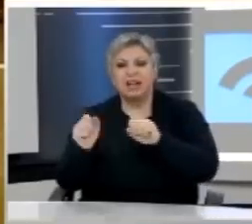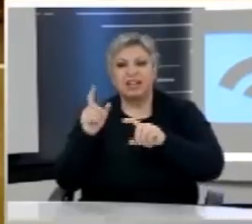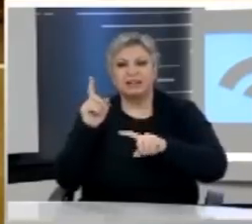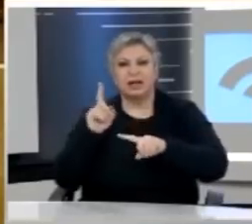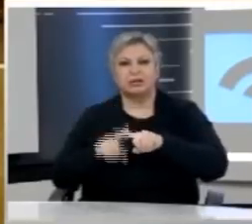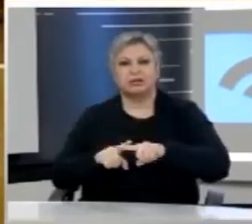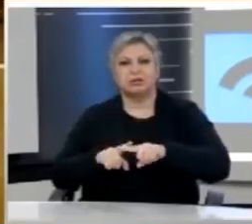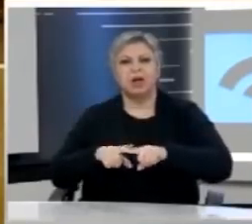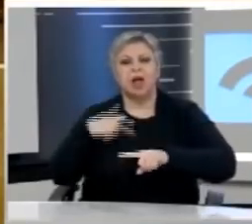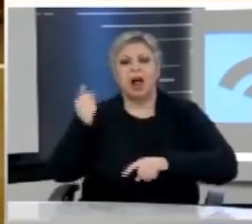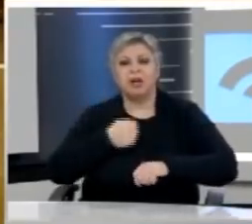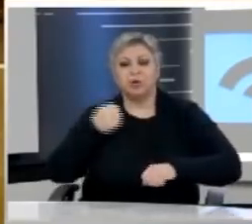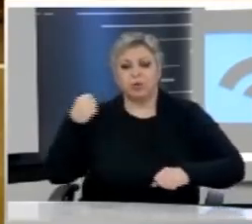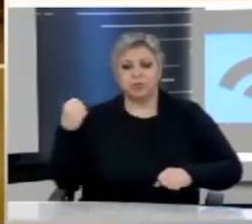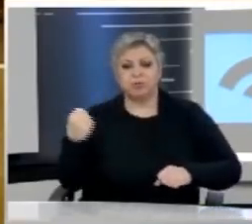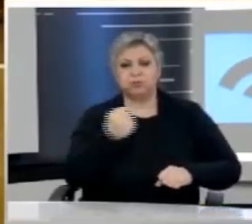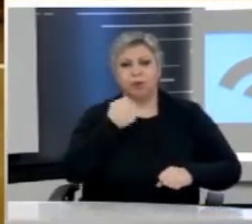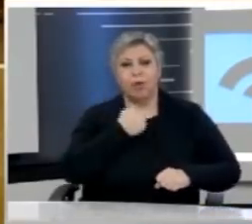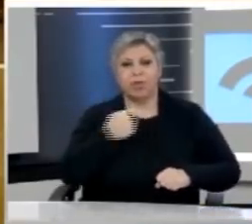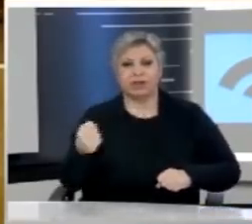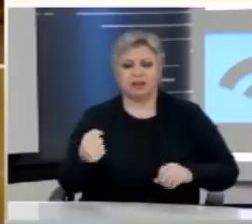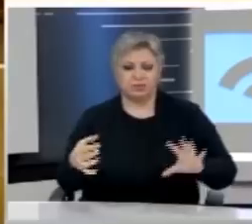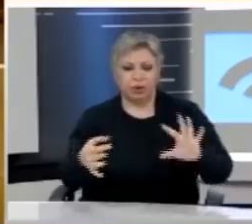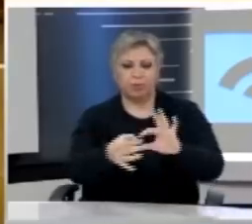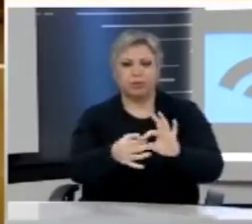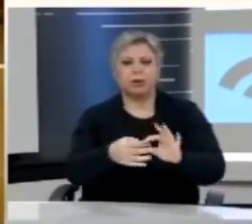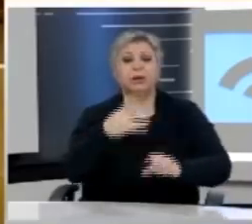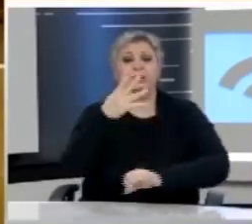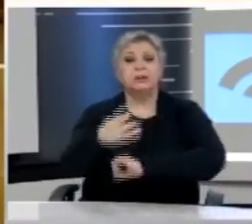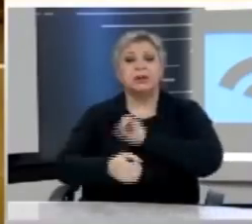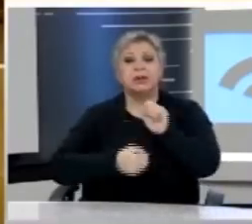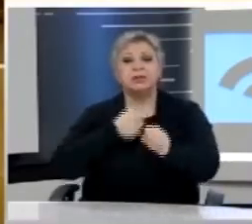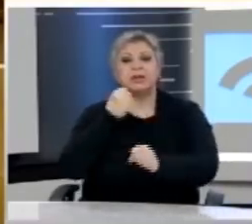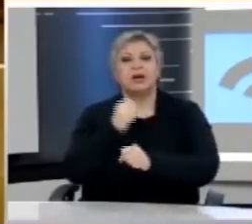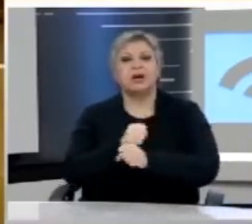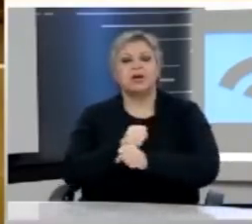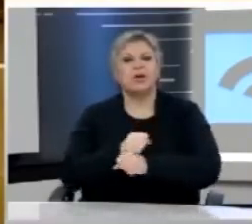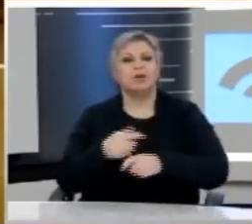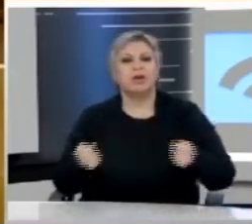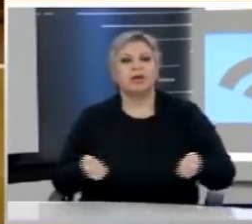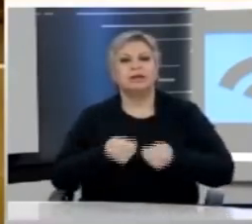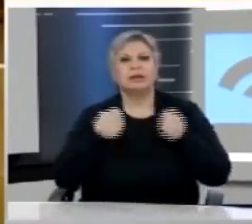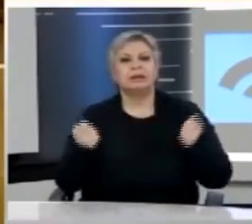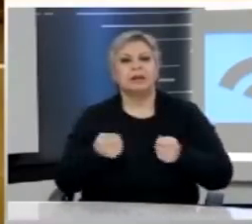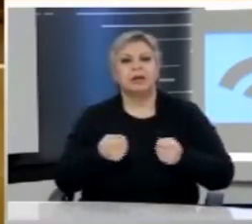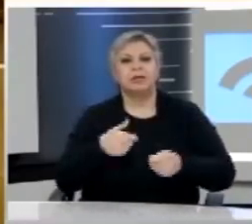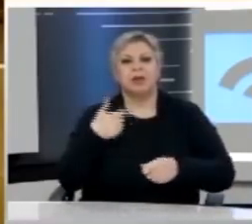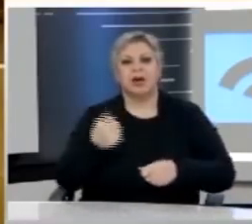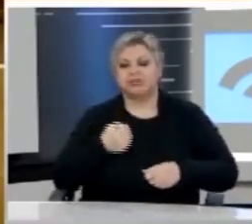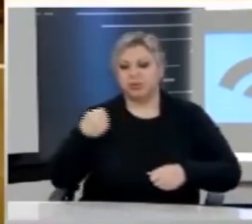Καμένου 4 χρόνια τώρα έδωσε αέρα στα πανιά της